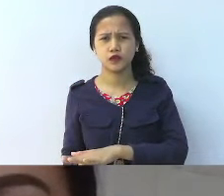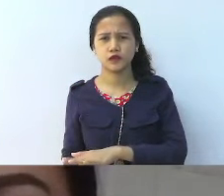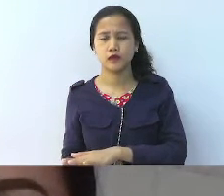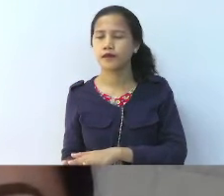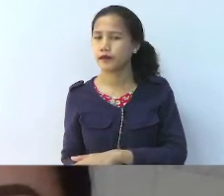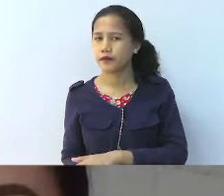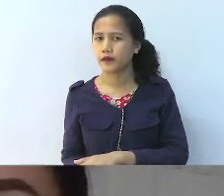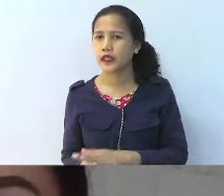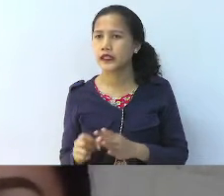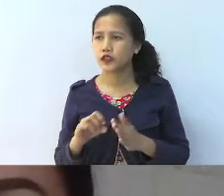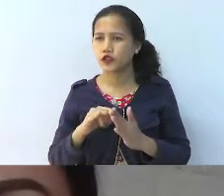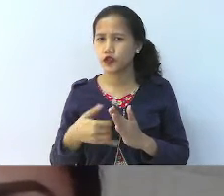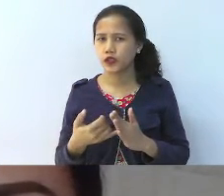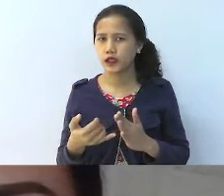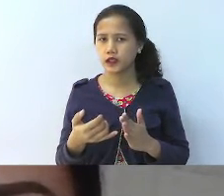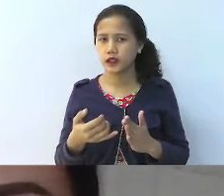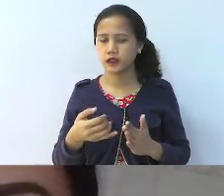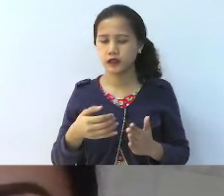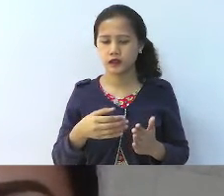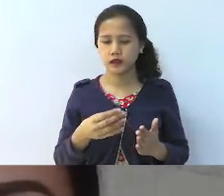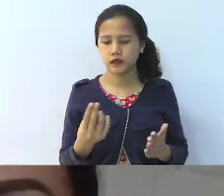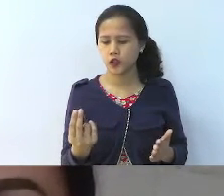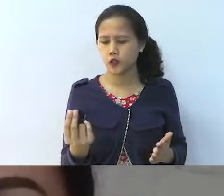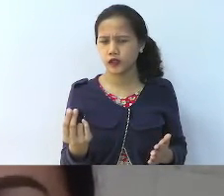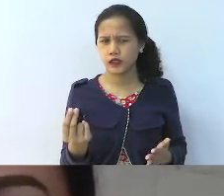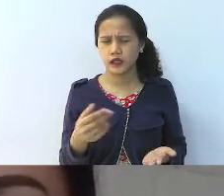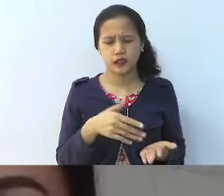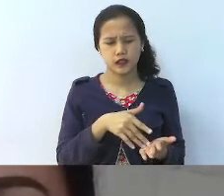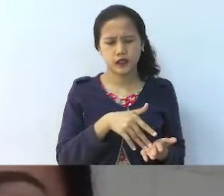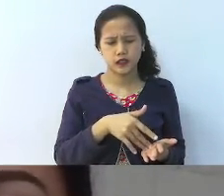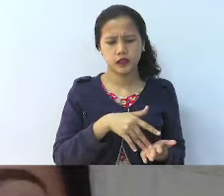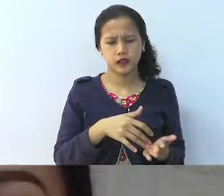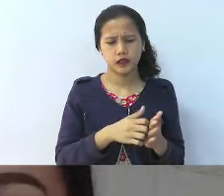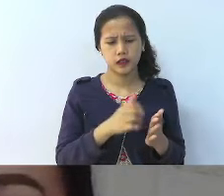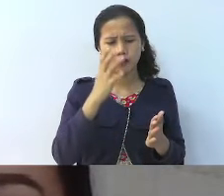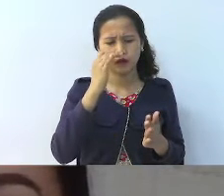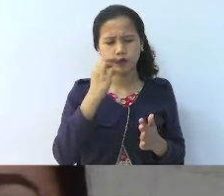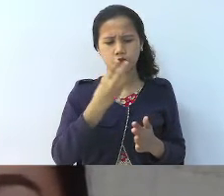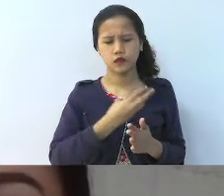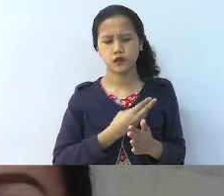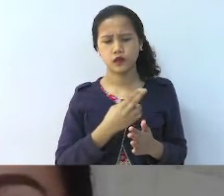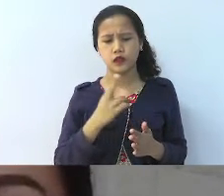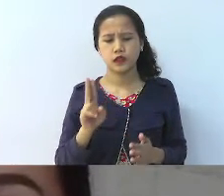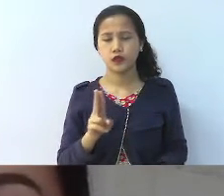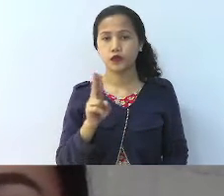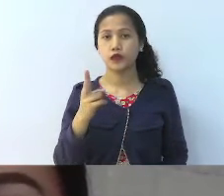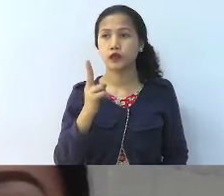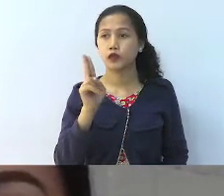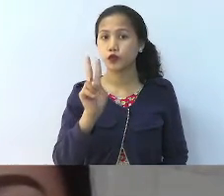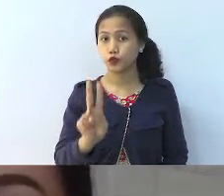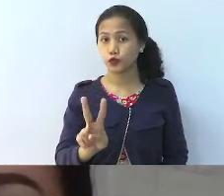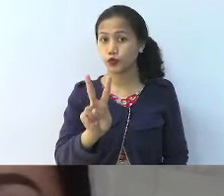Gawin na po natin ng 3 to 5 seconds hold. Yan. Yung resistance po, huwag po